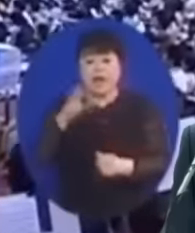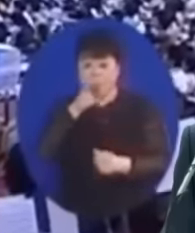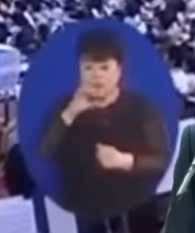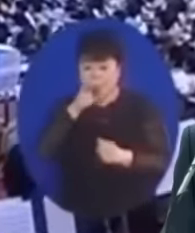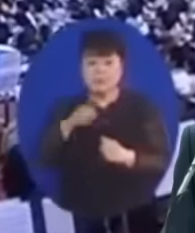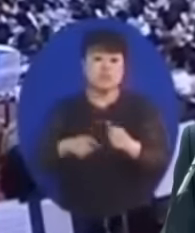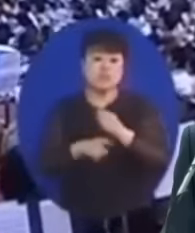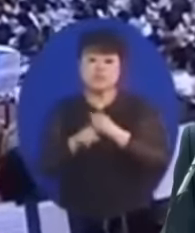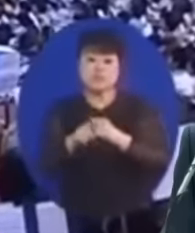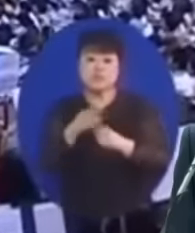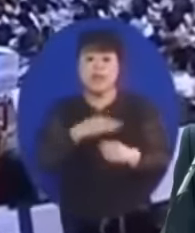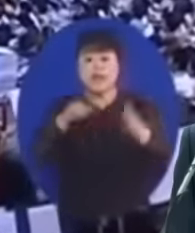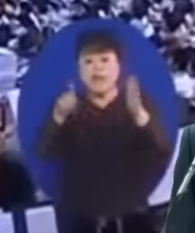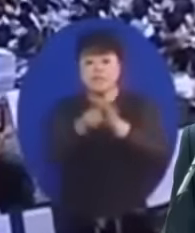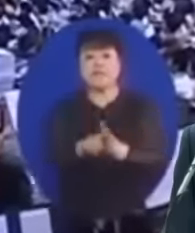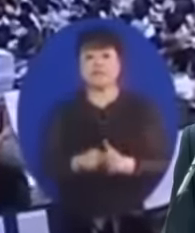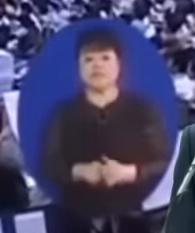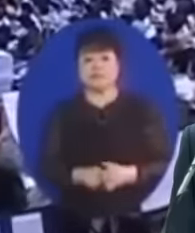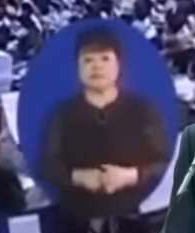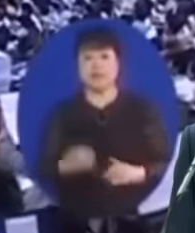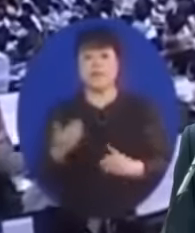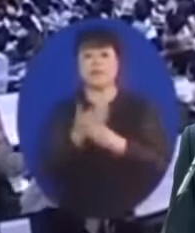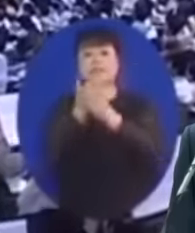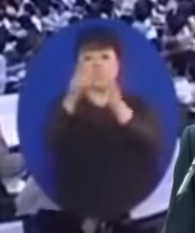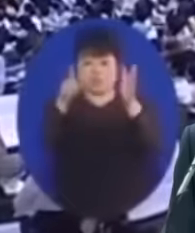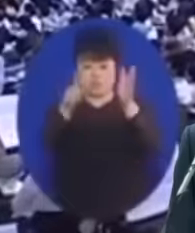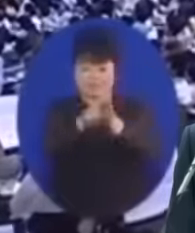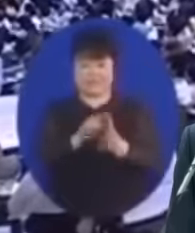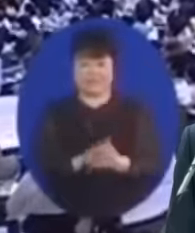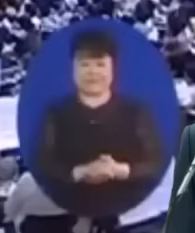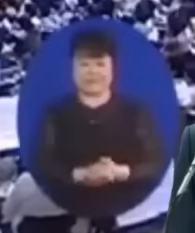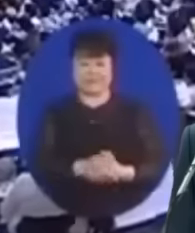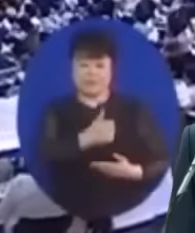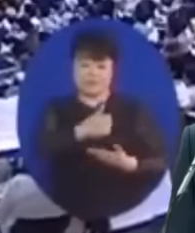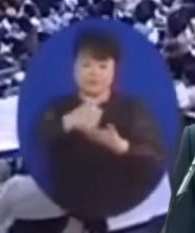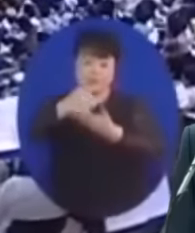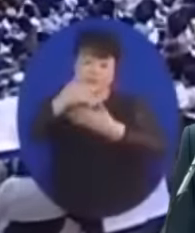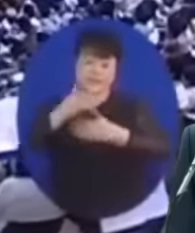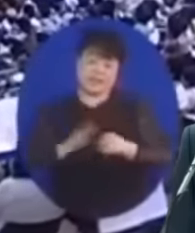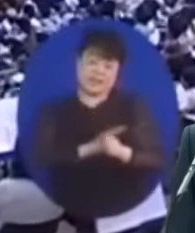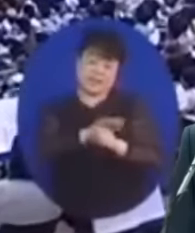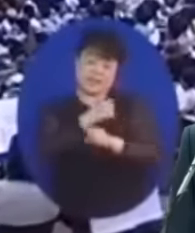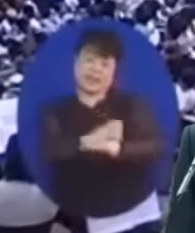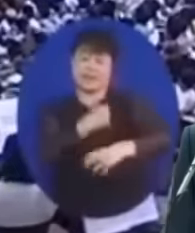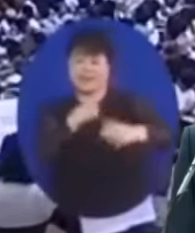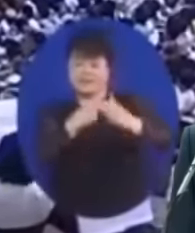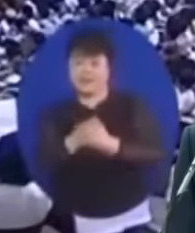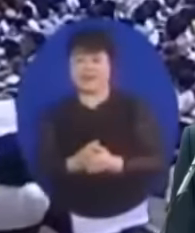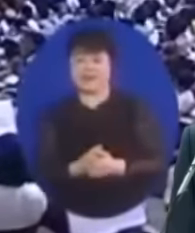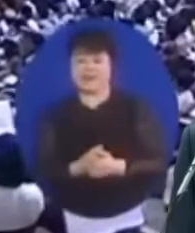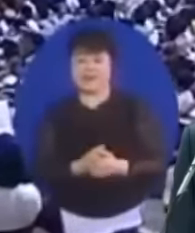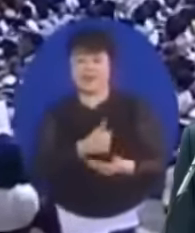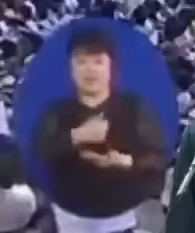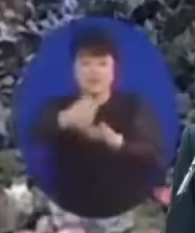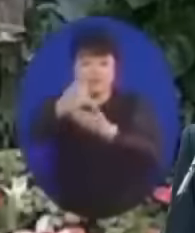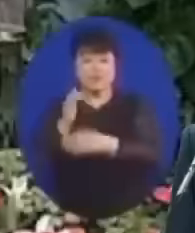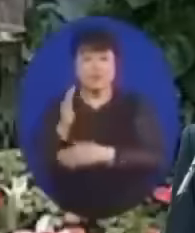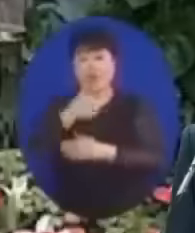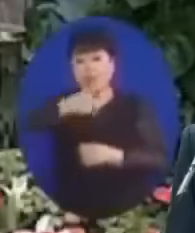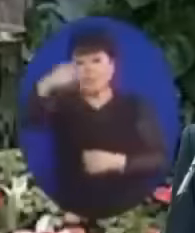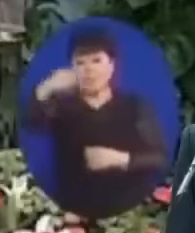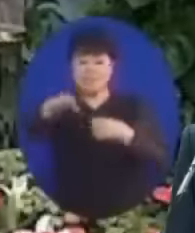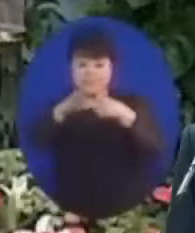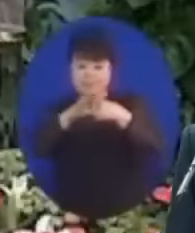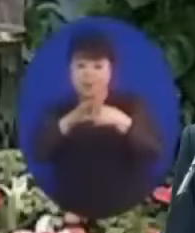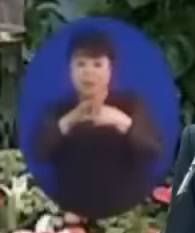연단시키는 까닭은 나의 믿음을 증대시키기 위함이다. 이 모든 것은 주님이 나를 사랑하시는 연고이다. 만일 주님께서 영광을